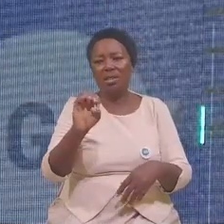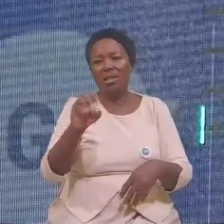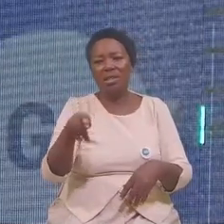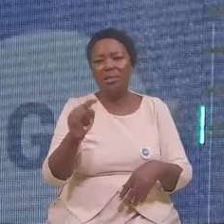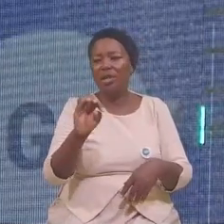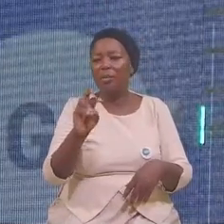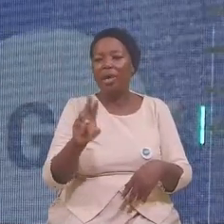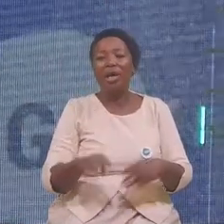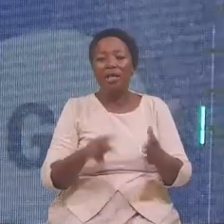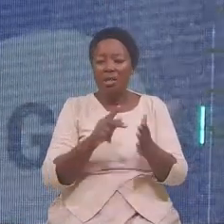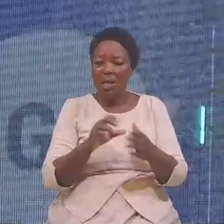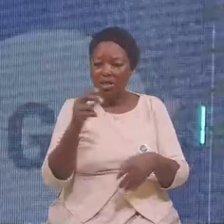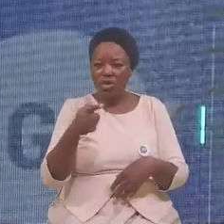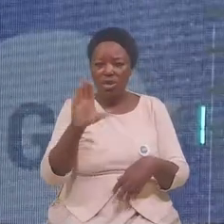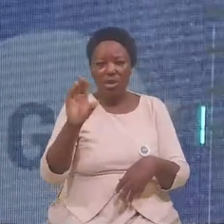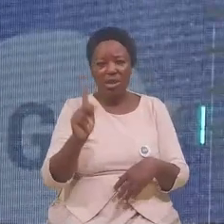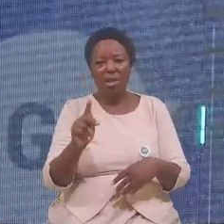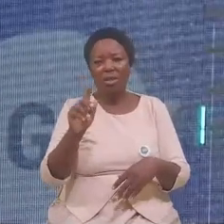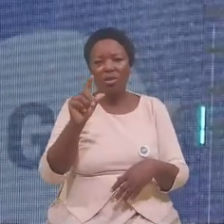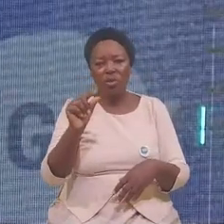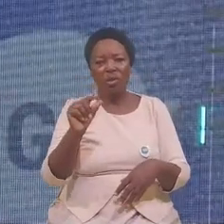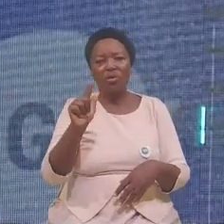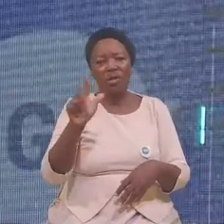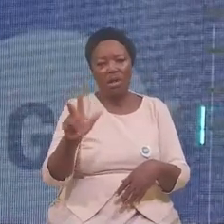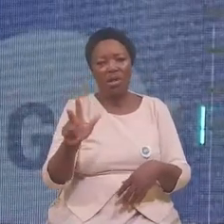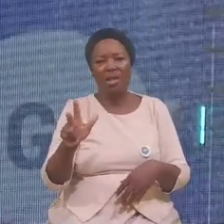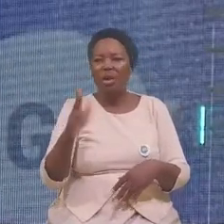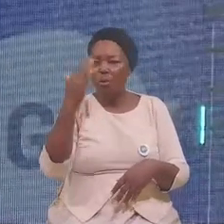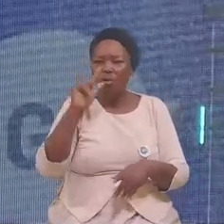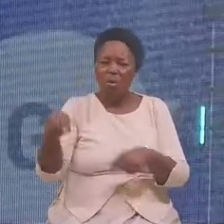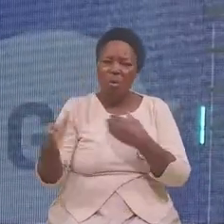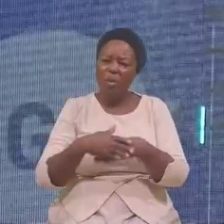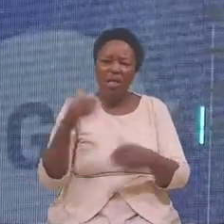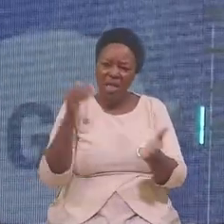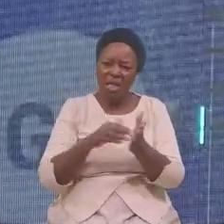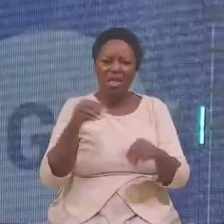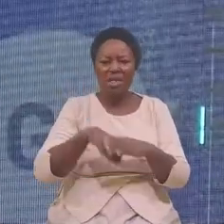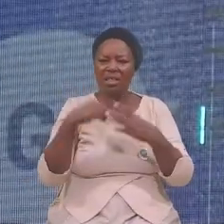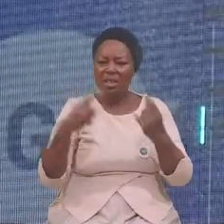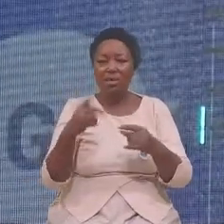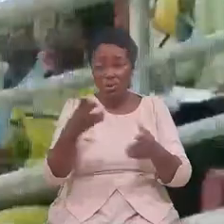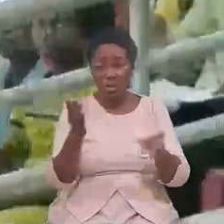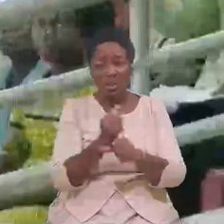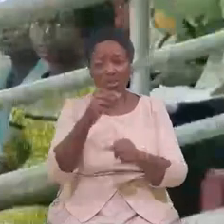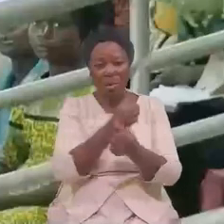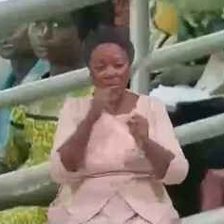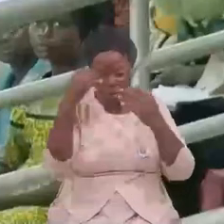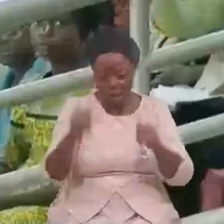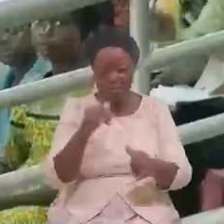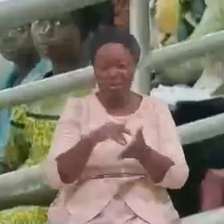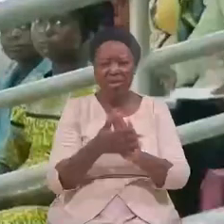croisade JCK de septembre. Pourquoi veux-tu te retracter? Tu auras ton salut maintenant, ton